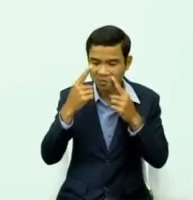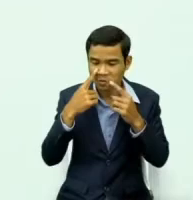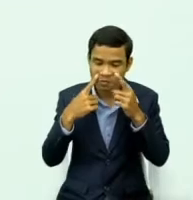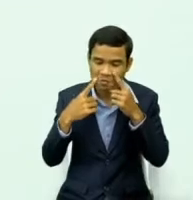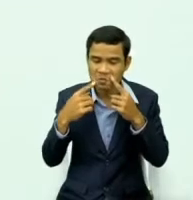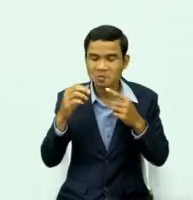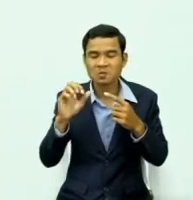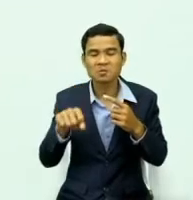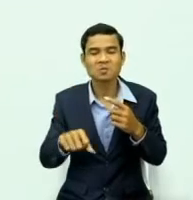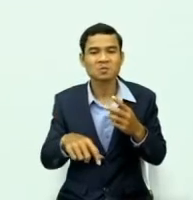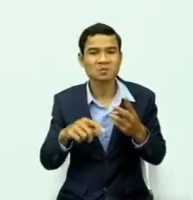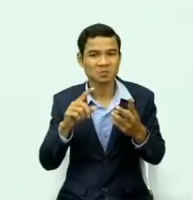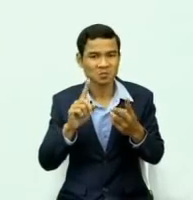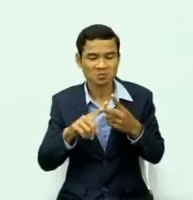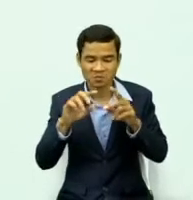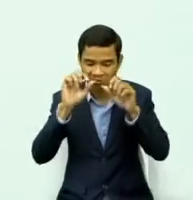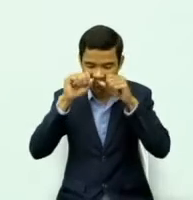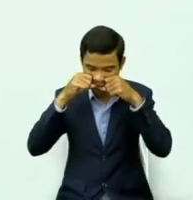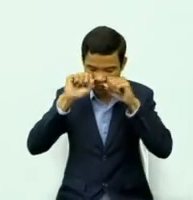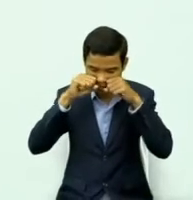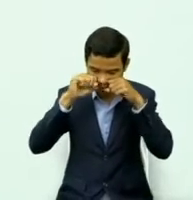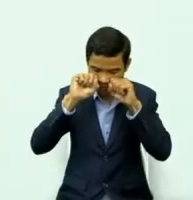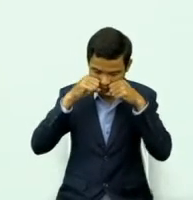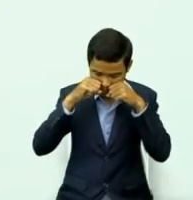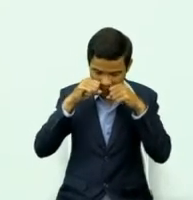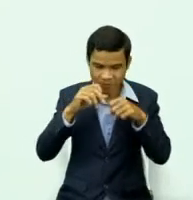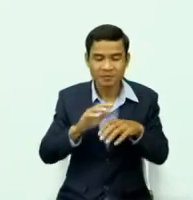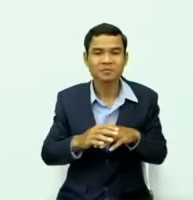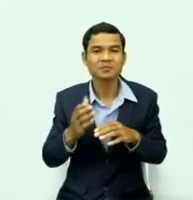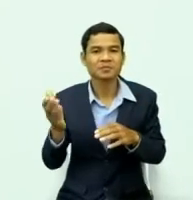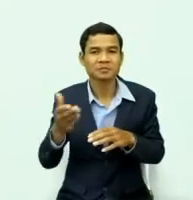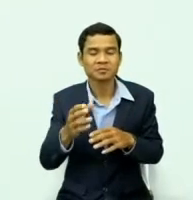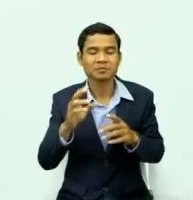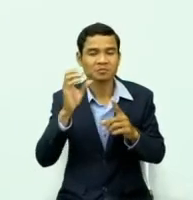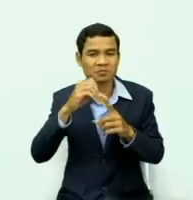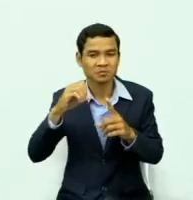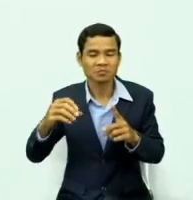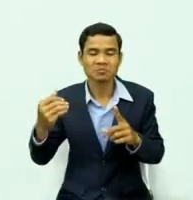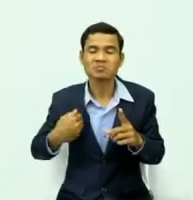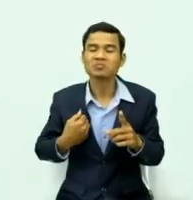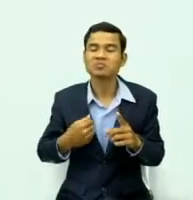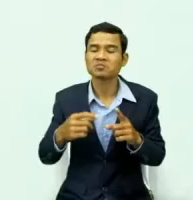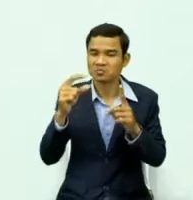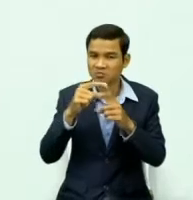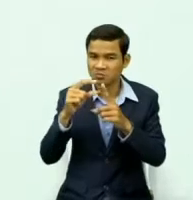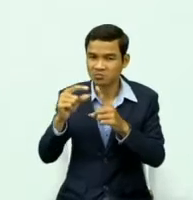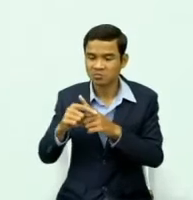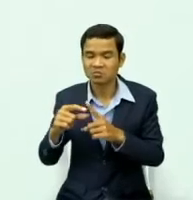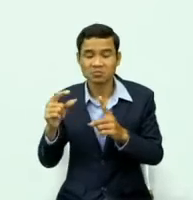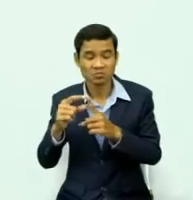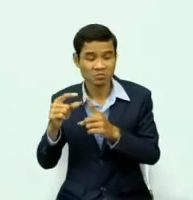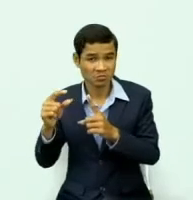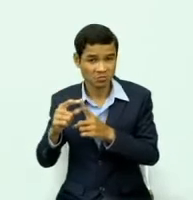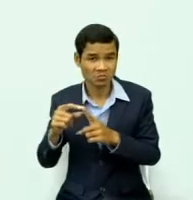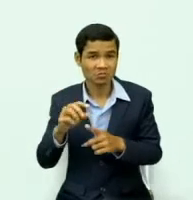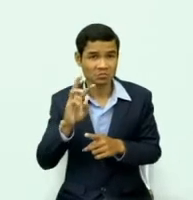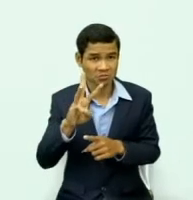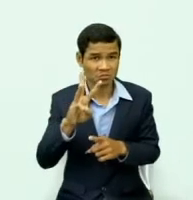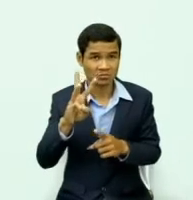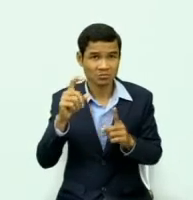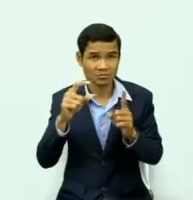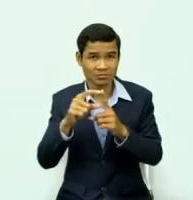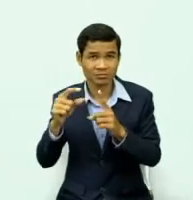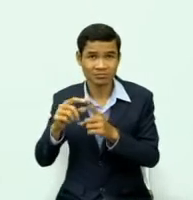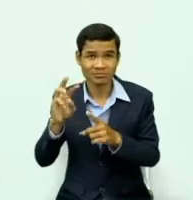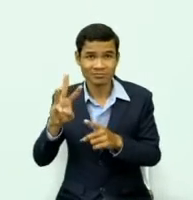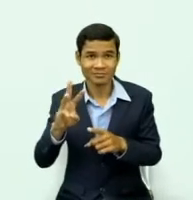cứ bị ngay ngò là con nó chà đây chứ nếu khăn nóng là bà dưỡng cứ miên chùm nuốn chà cứ miên chùm nuốn bay